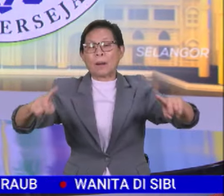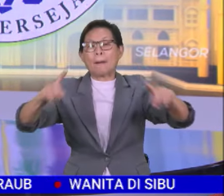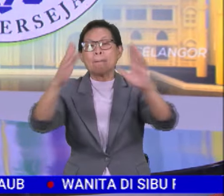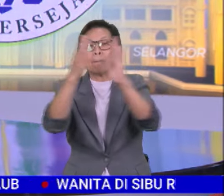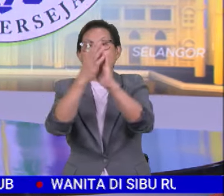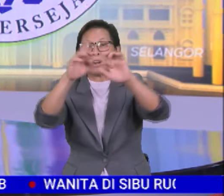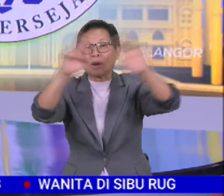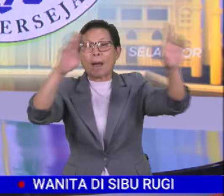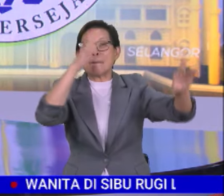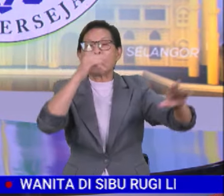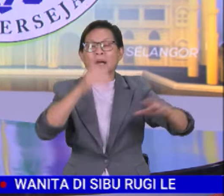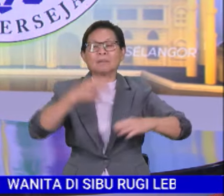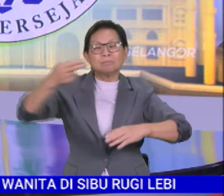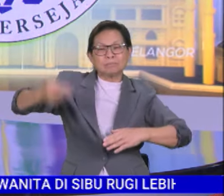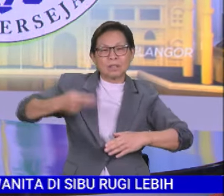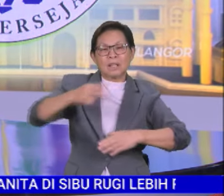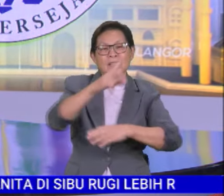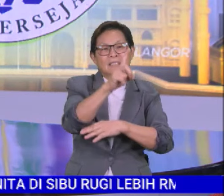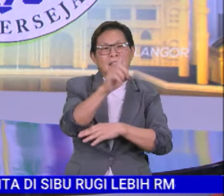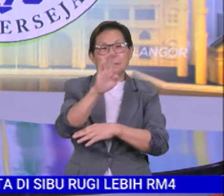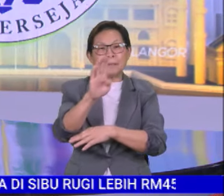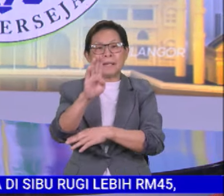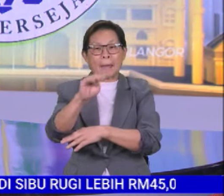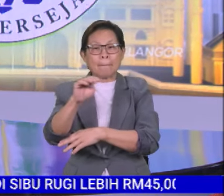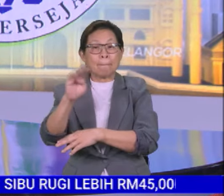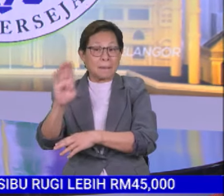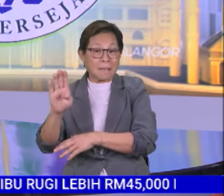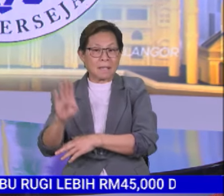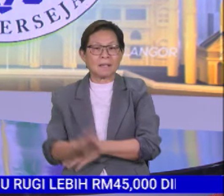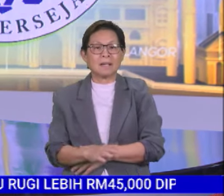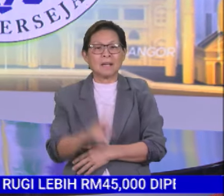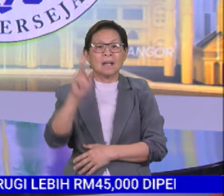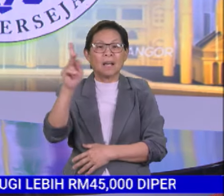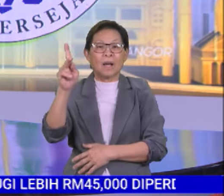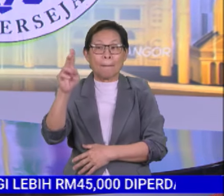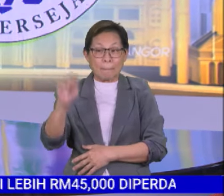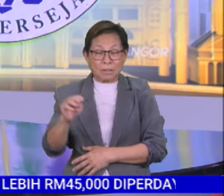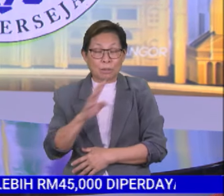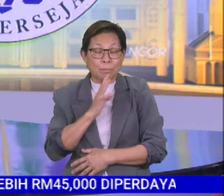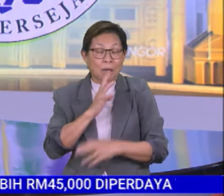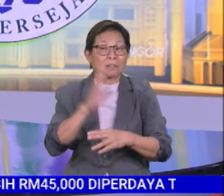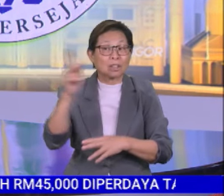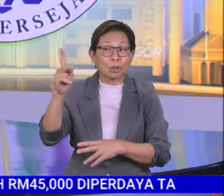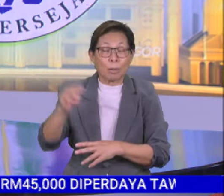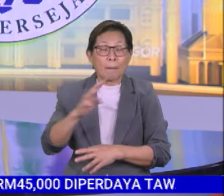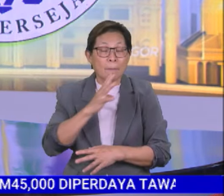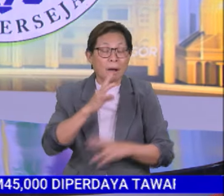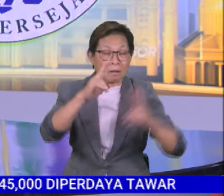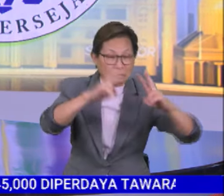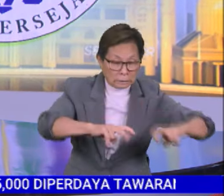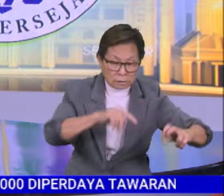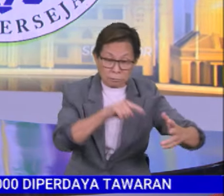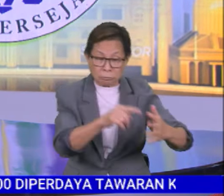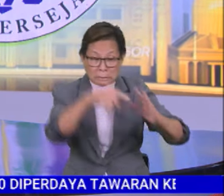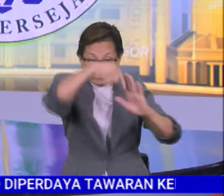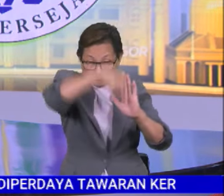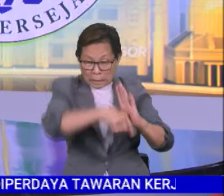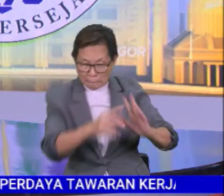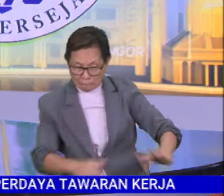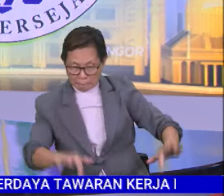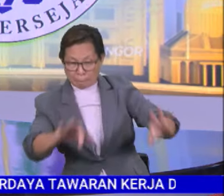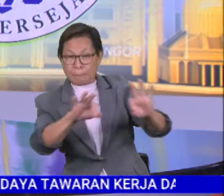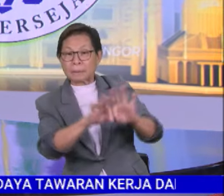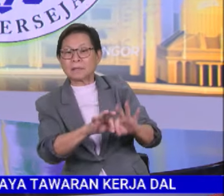Melaka Bersejarah DBMB. Ketua Menteri Datuk Seri Sulaiman Mak Ali berkata kajian terperinci penting supaya